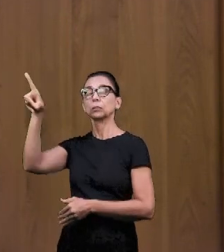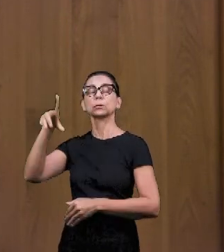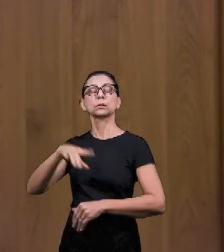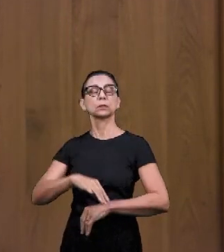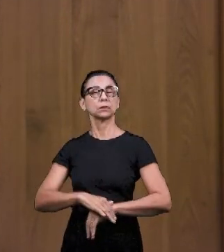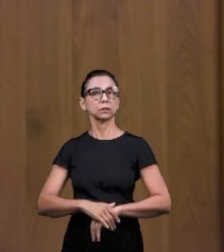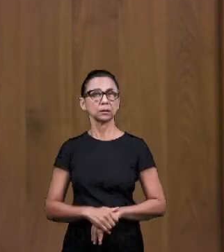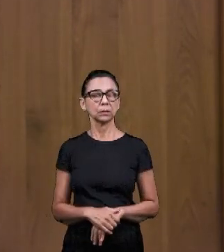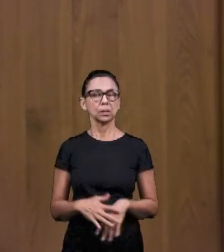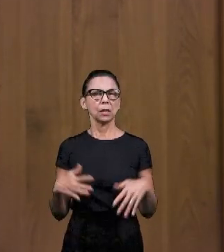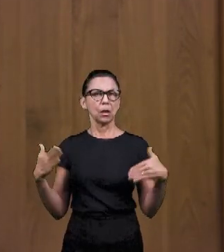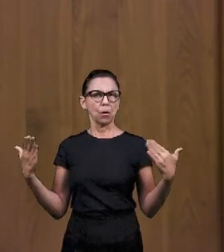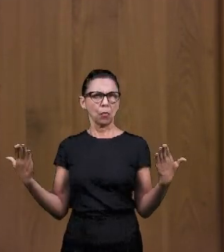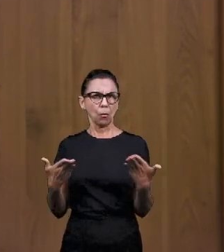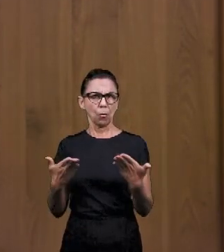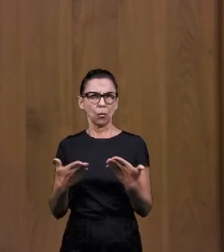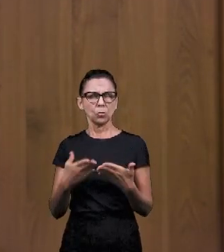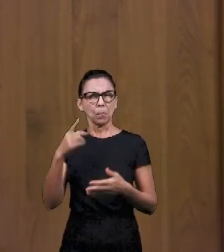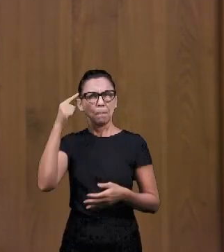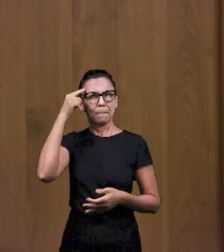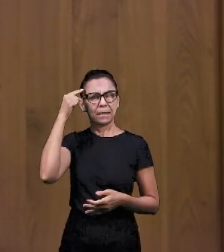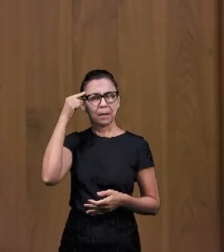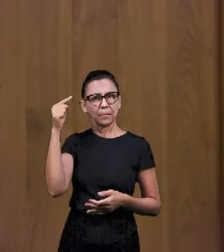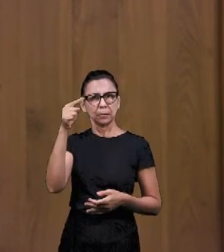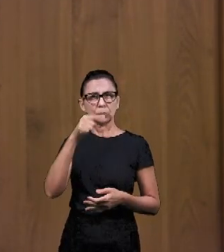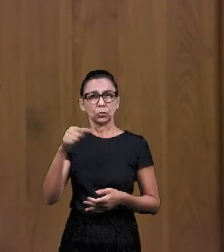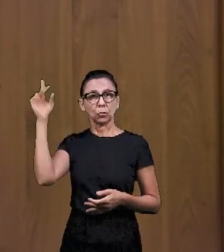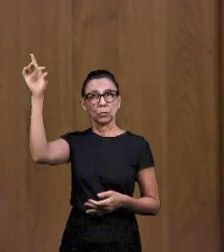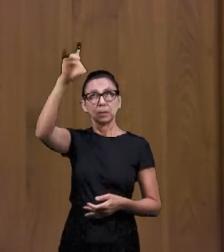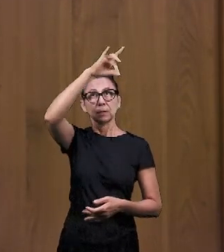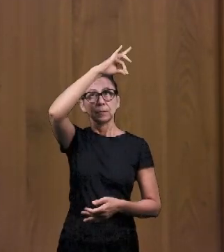Saint-Esprit. Nous avons la pensée de Christ.